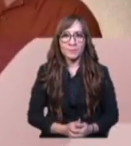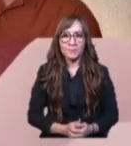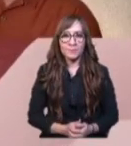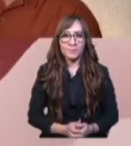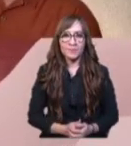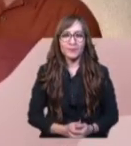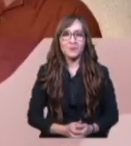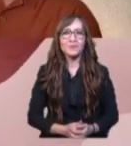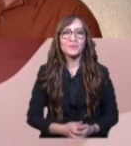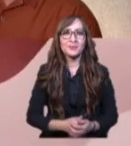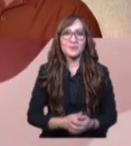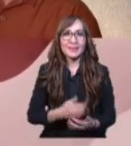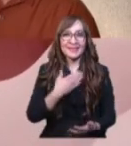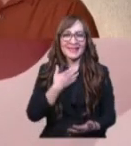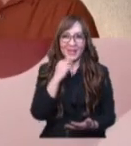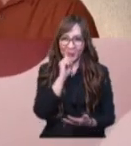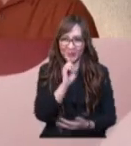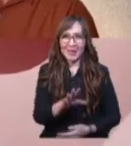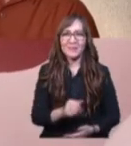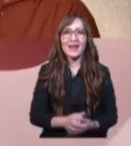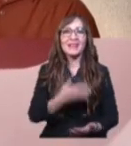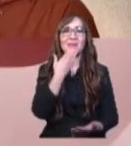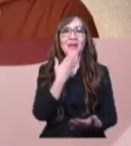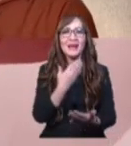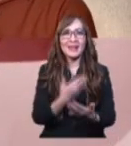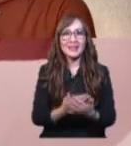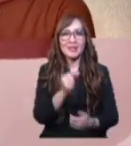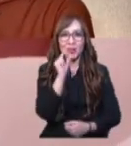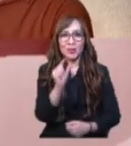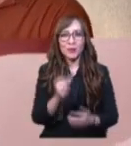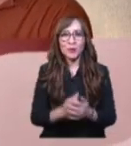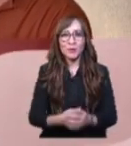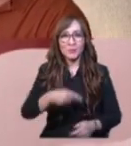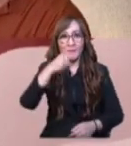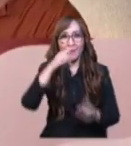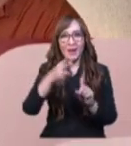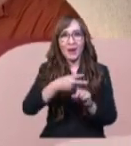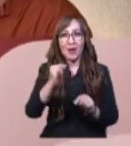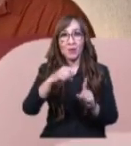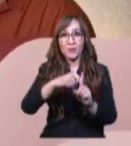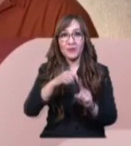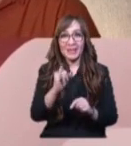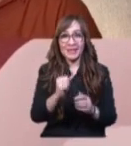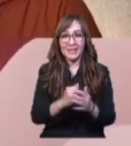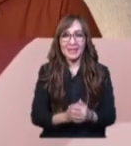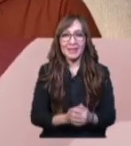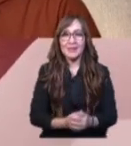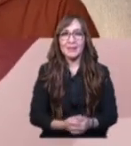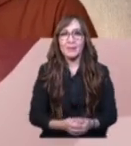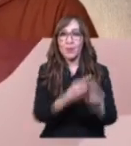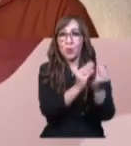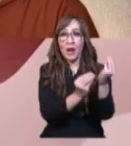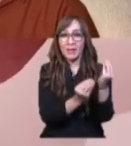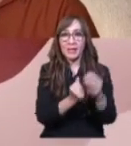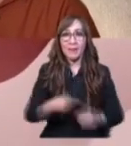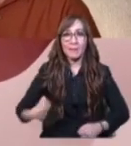Christine, dan baik sekali lagi saya ingin mengucapkan terima kasih buat Kang Vicky Satari selaku staf khusus Menteri Koperasi dan